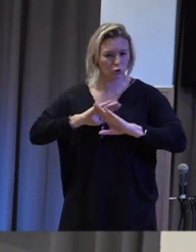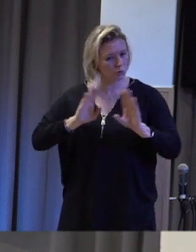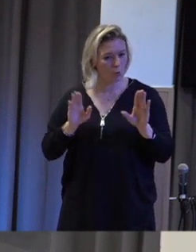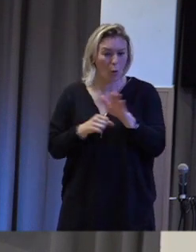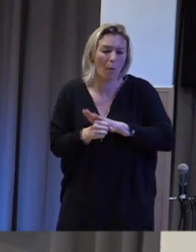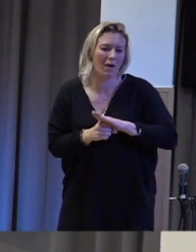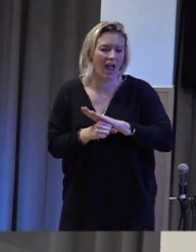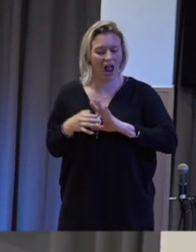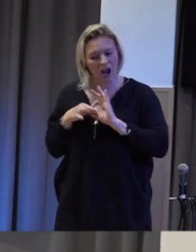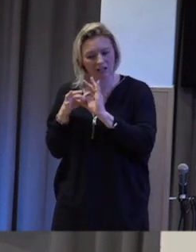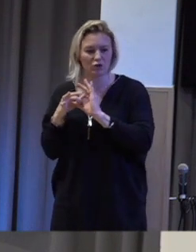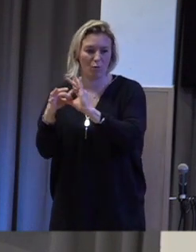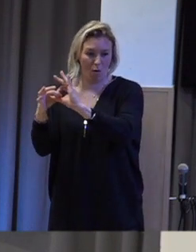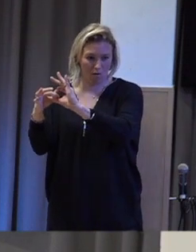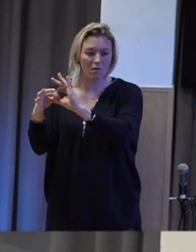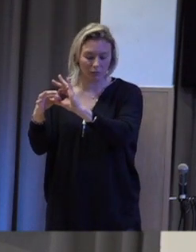Donc il est vrai qu'aujourd'hui,